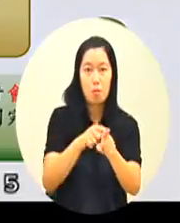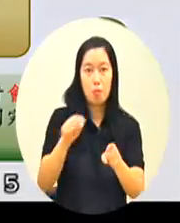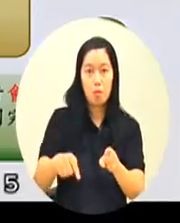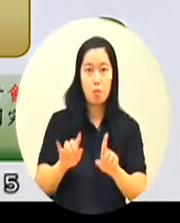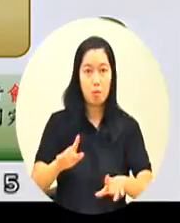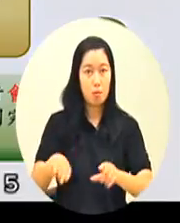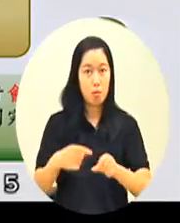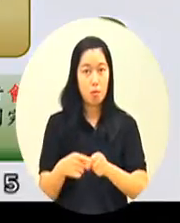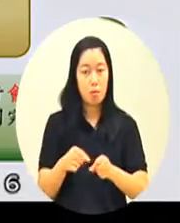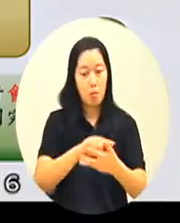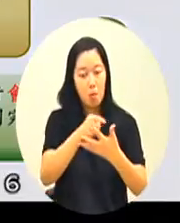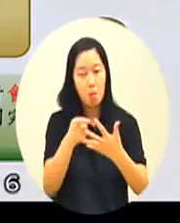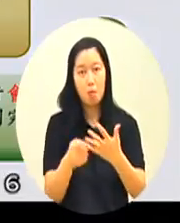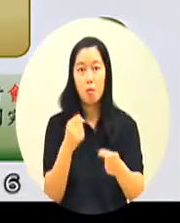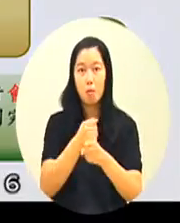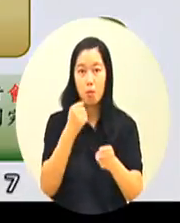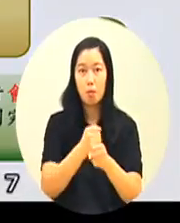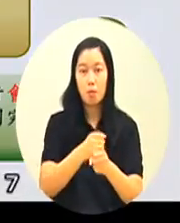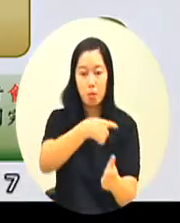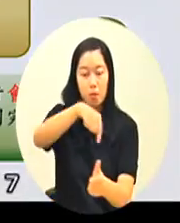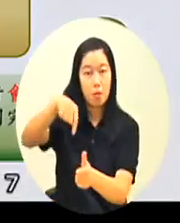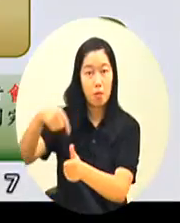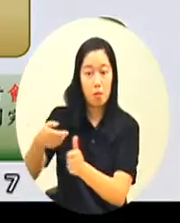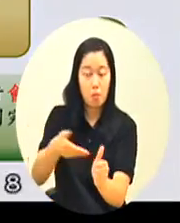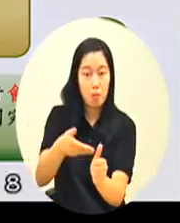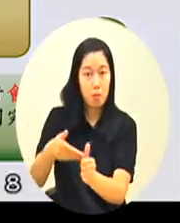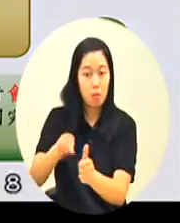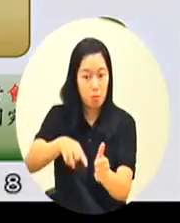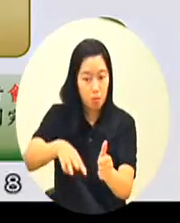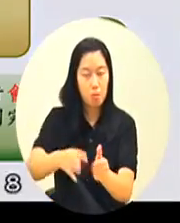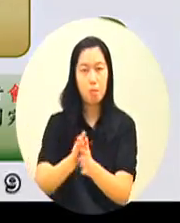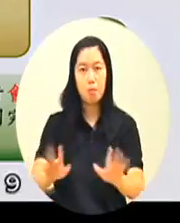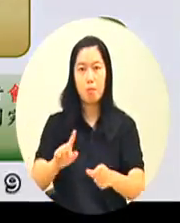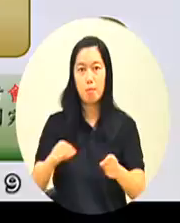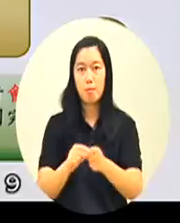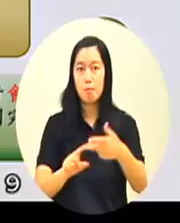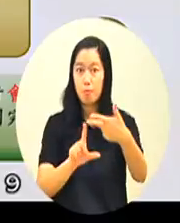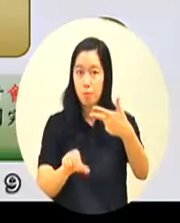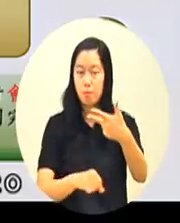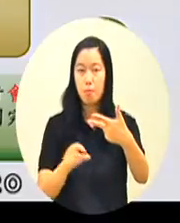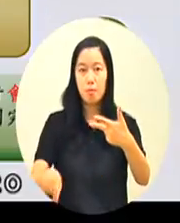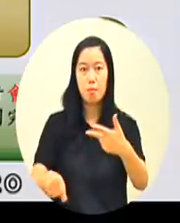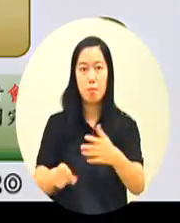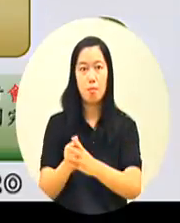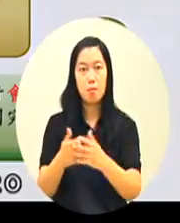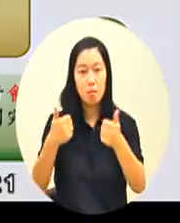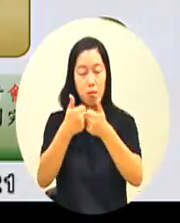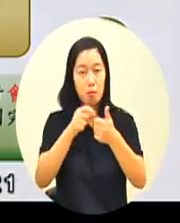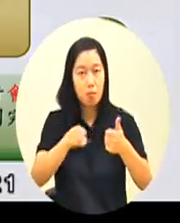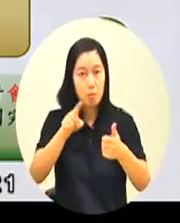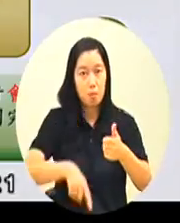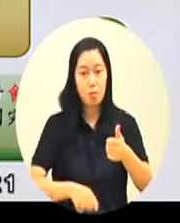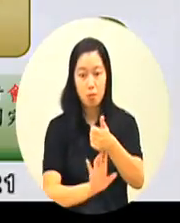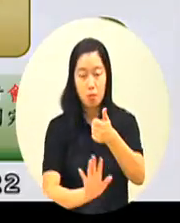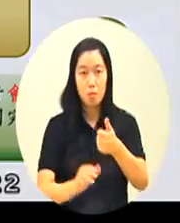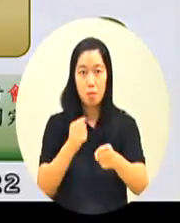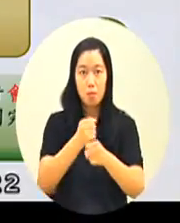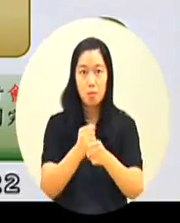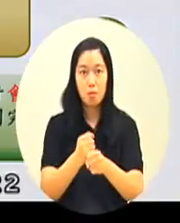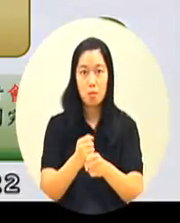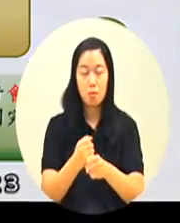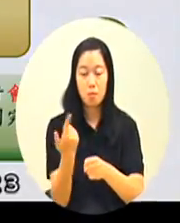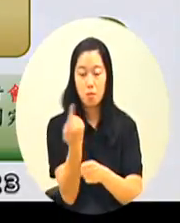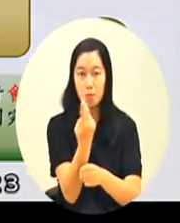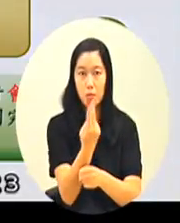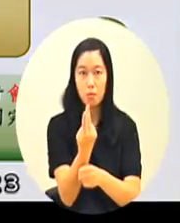的一直做一些教育训练，那我们在今年7月的时候会跟现行的会计系统办理双轨的试